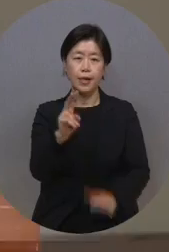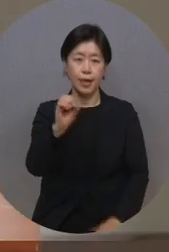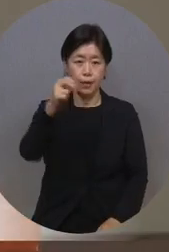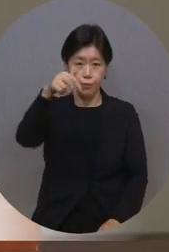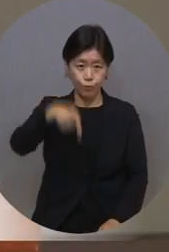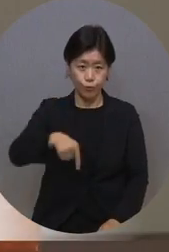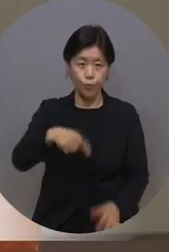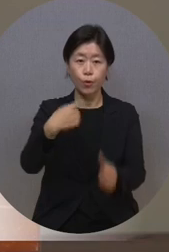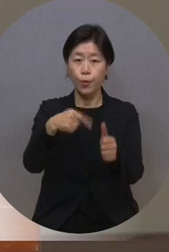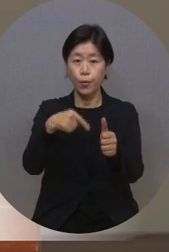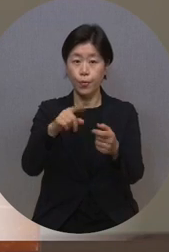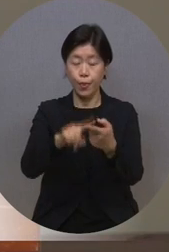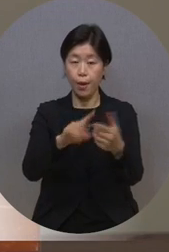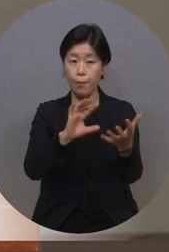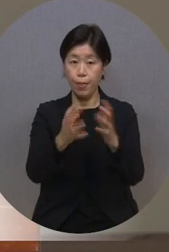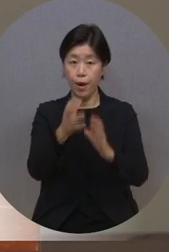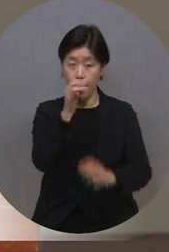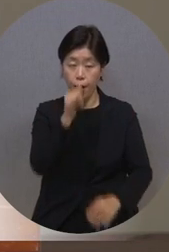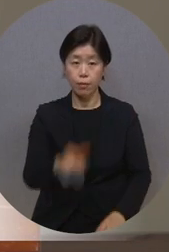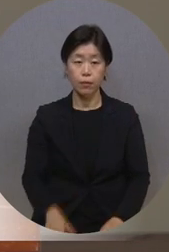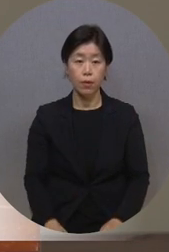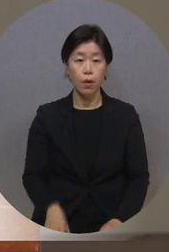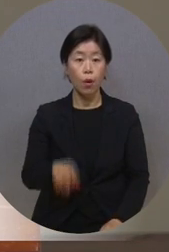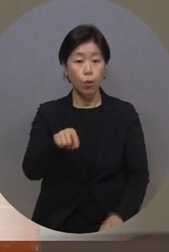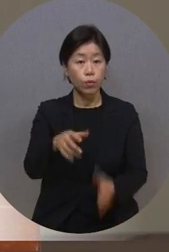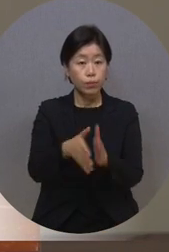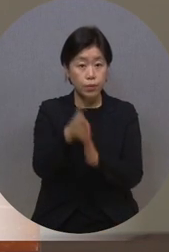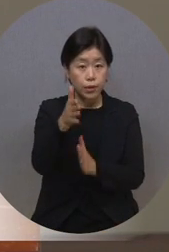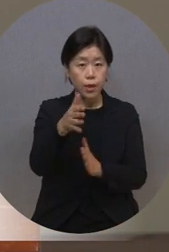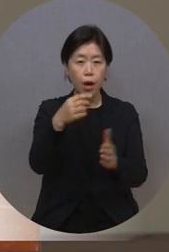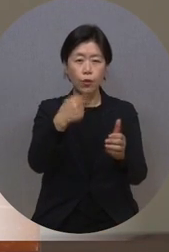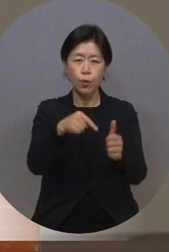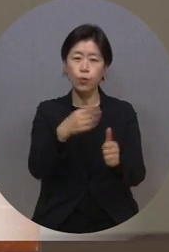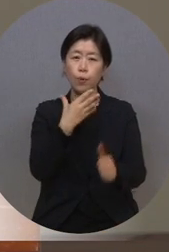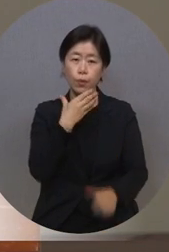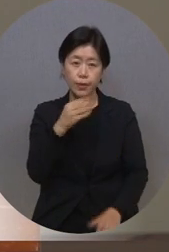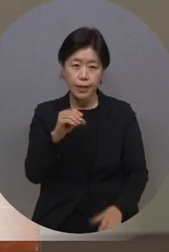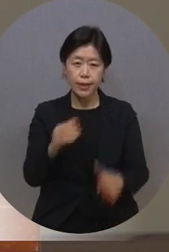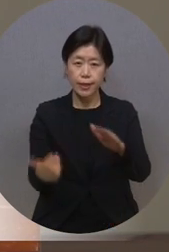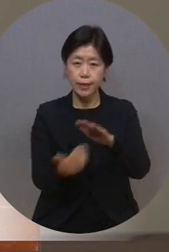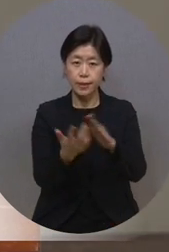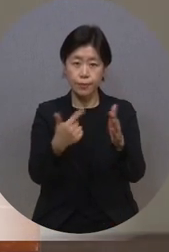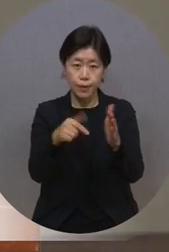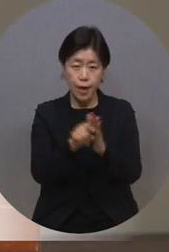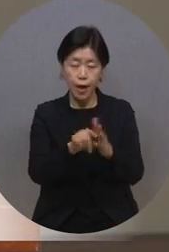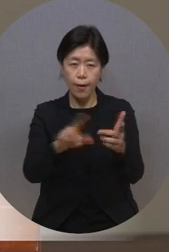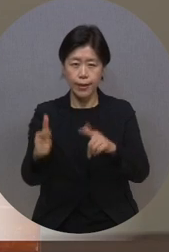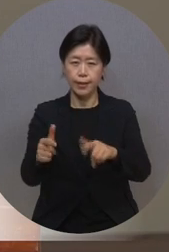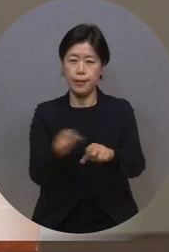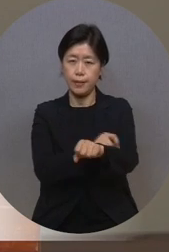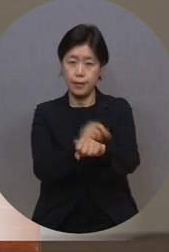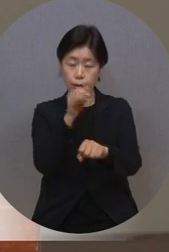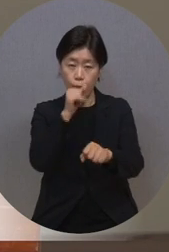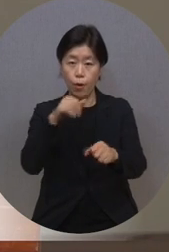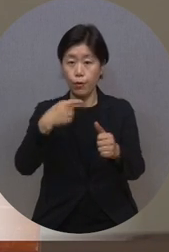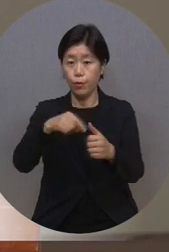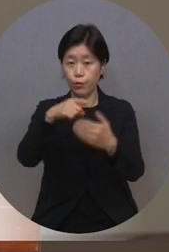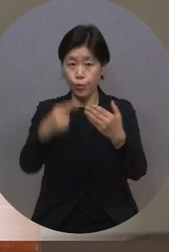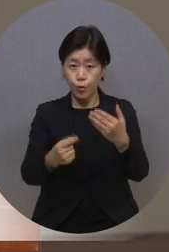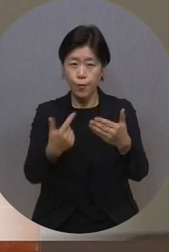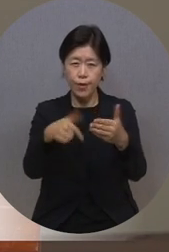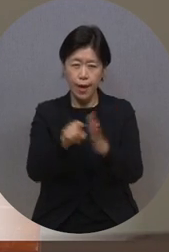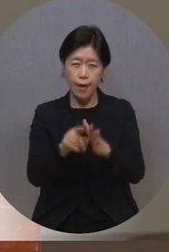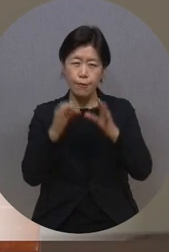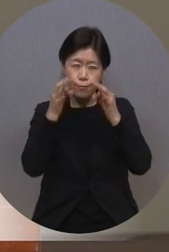열렸습니다. 양주시는 교육복지 실현, 특색 있는 교육 프로그램 운영을 통해 미래교육 체제 구축을 위해